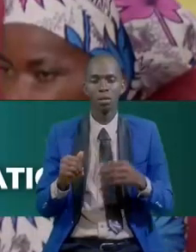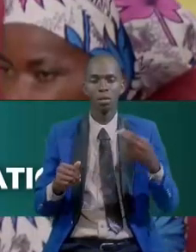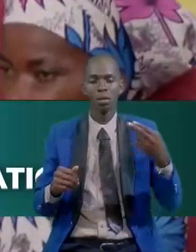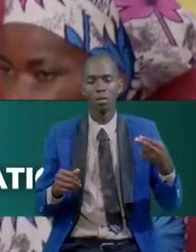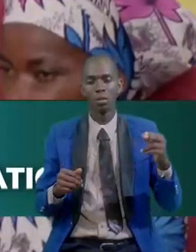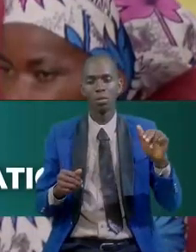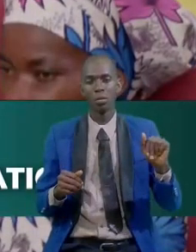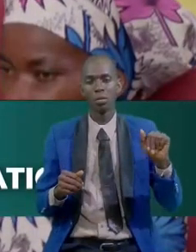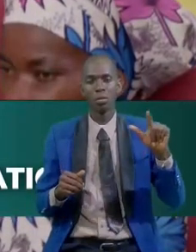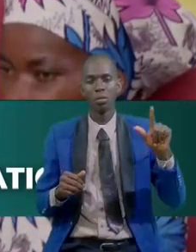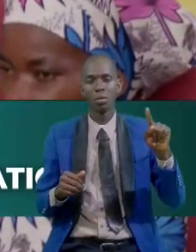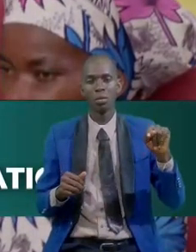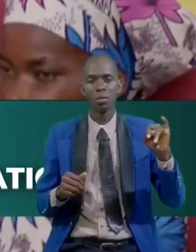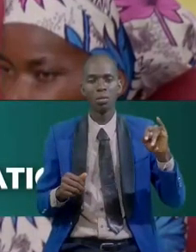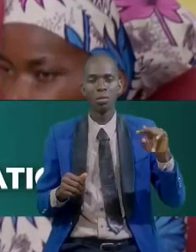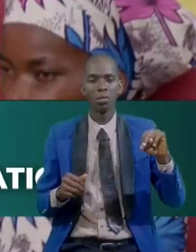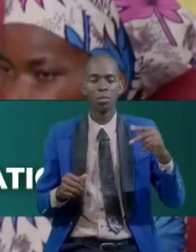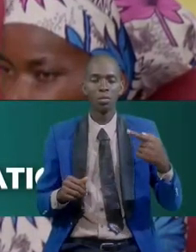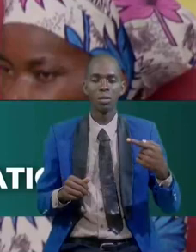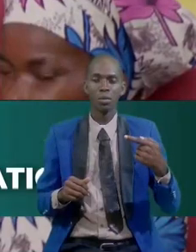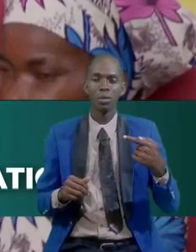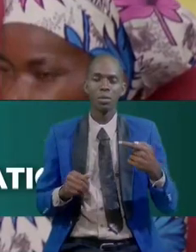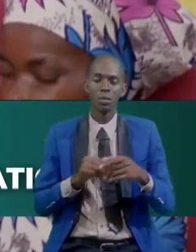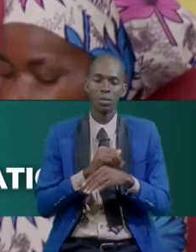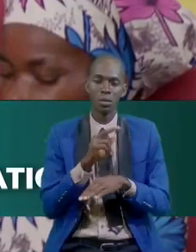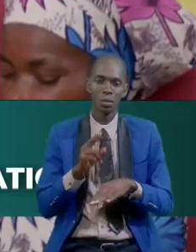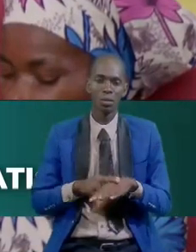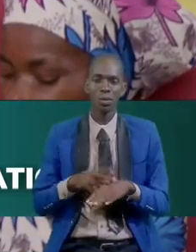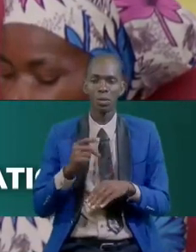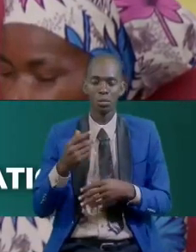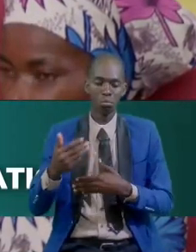Le processus de restauration d'une nation chancelante.